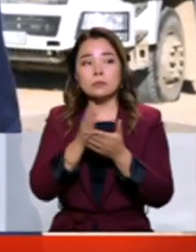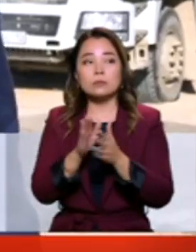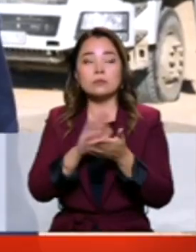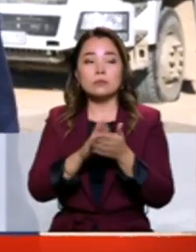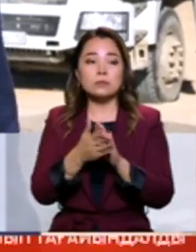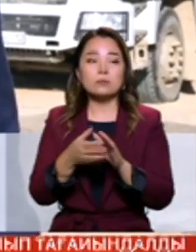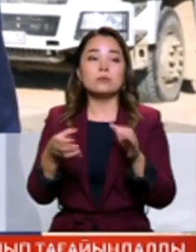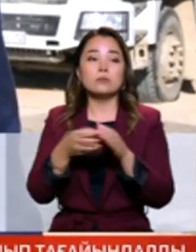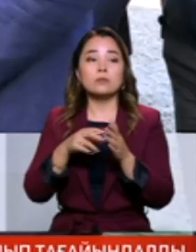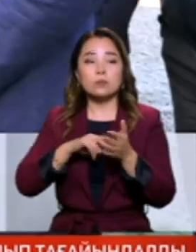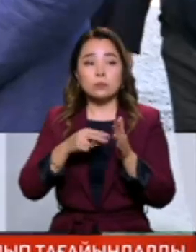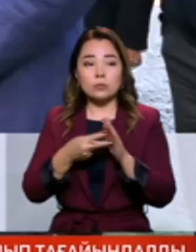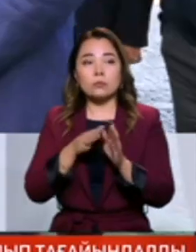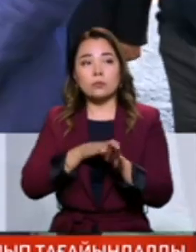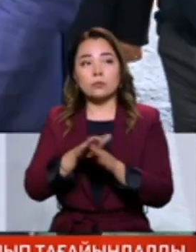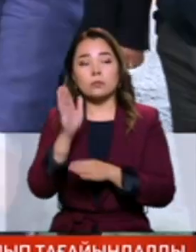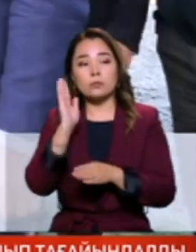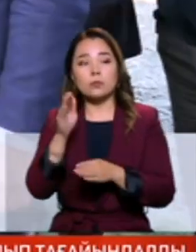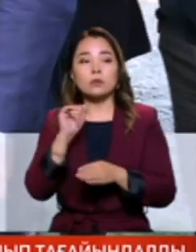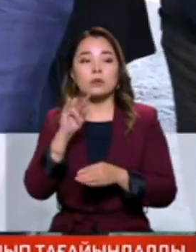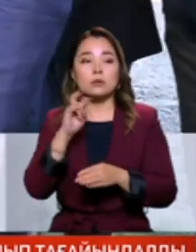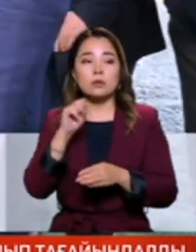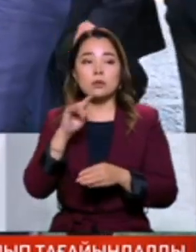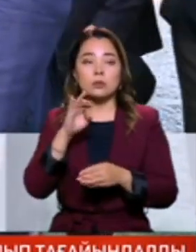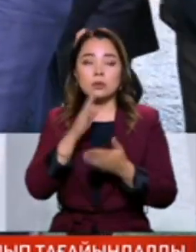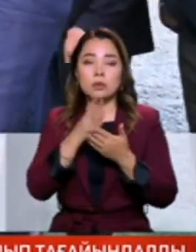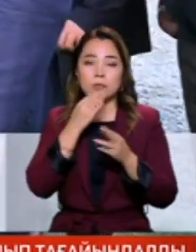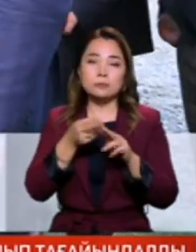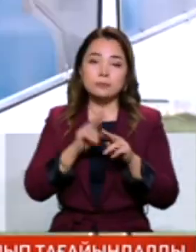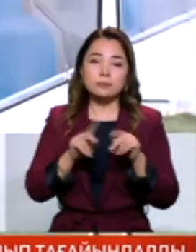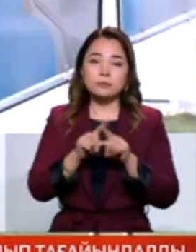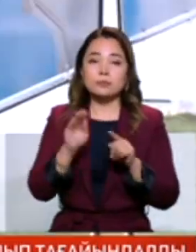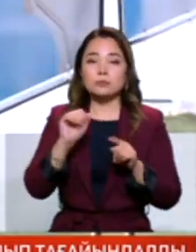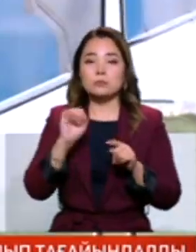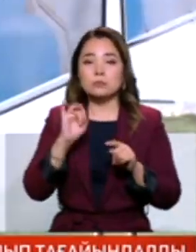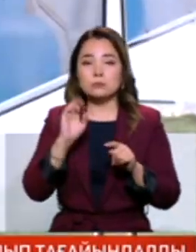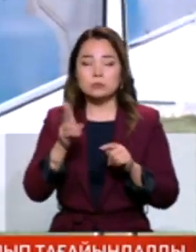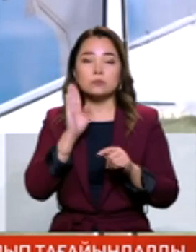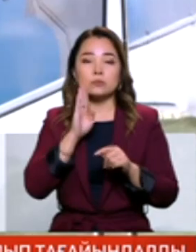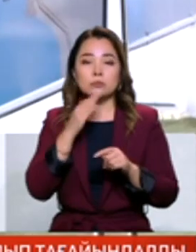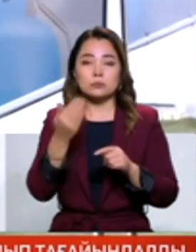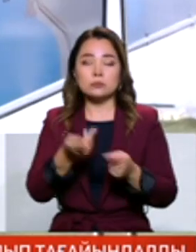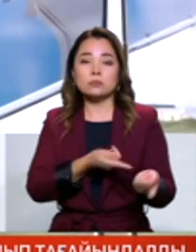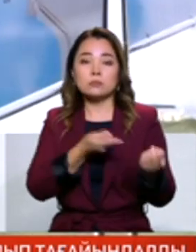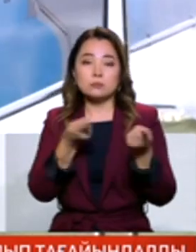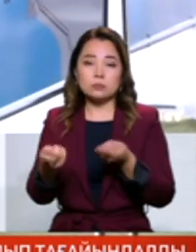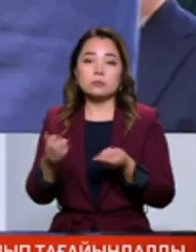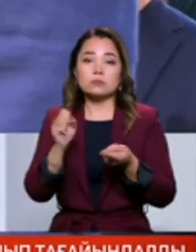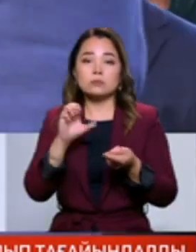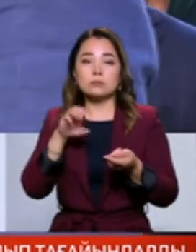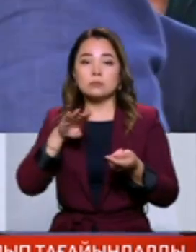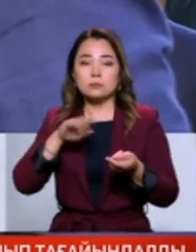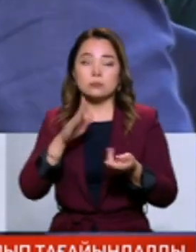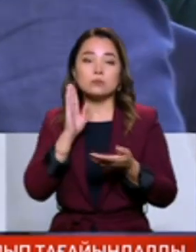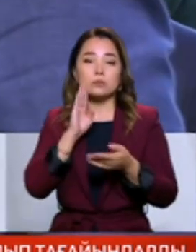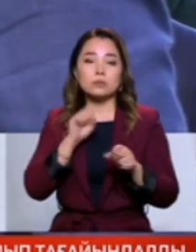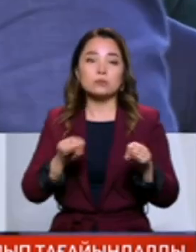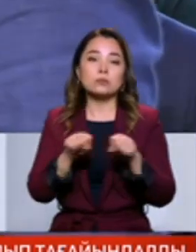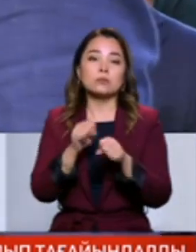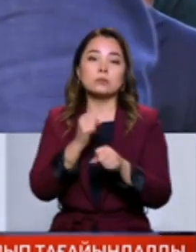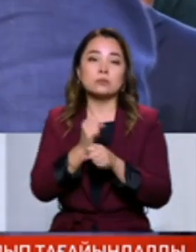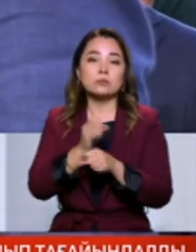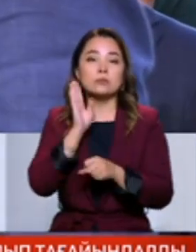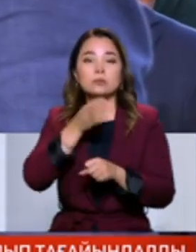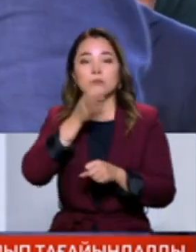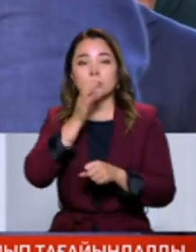осындай жобаларды іске асырған. Қазір жаңаөзендіктер Қиғаш өзенінен жайық суын тасымалдау арқылы Астрахань Маңғыстау су құбырымен жеткізілген ауыз